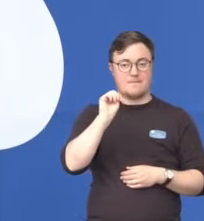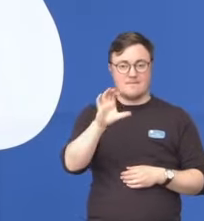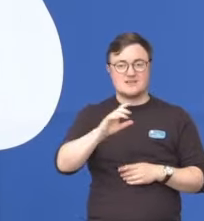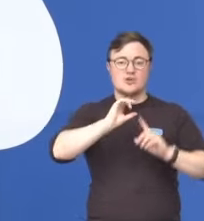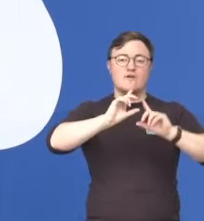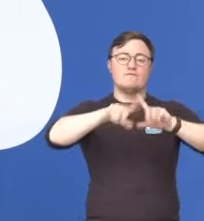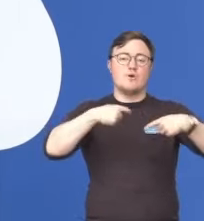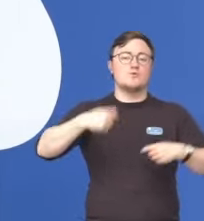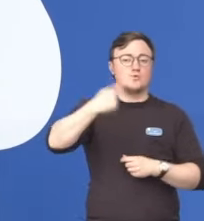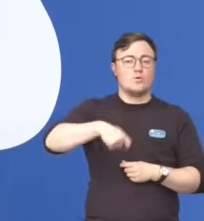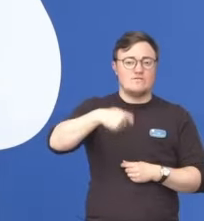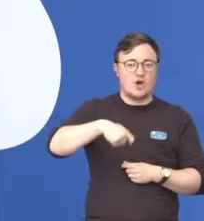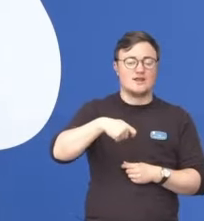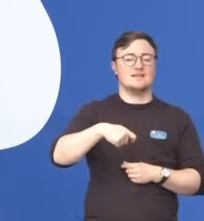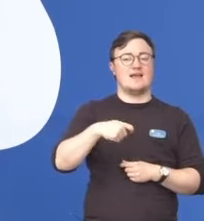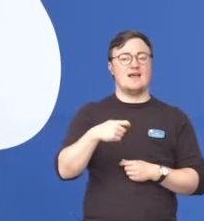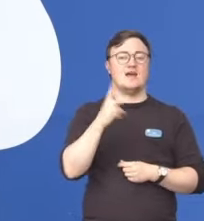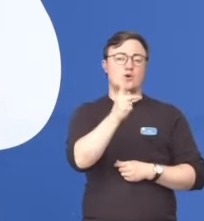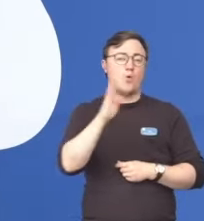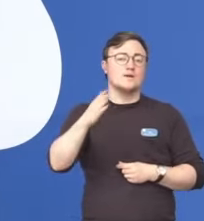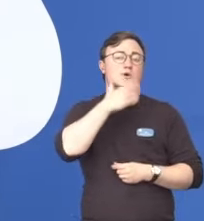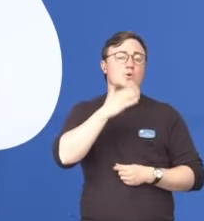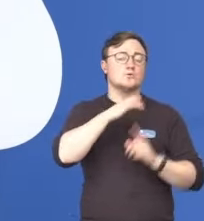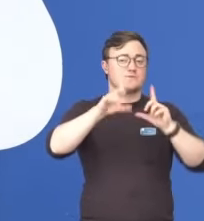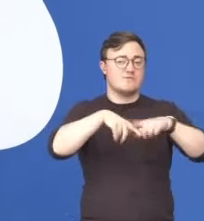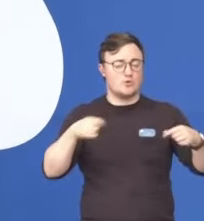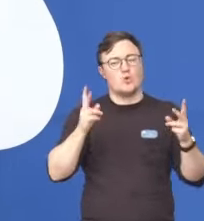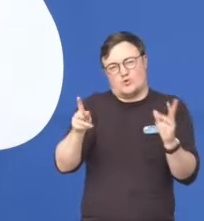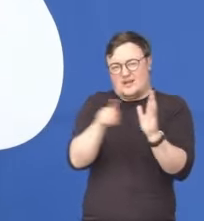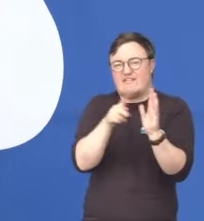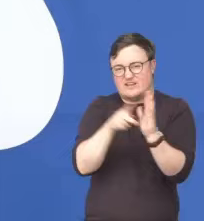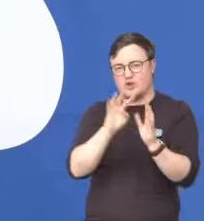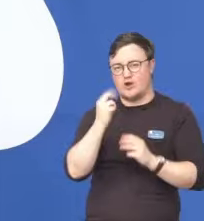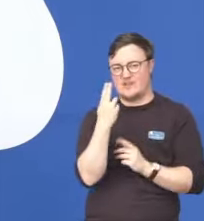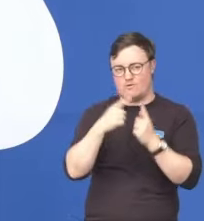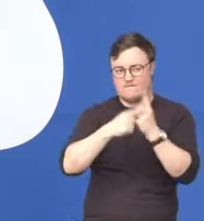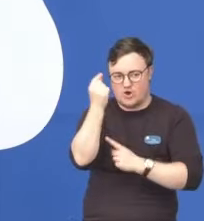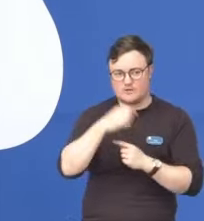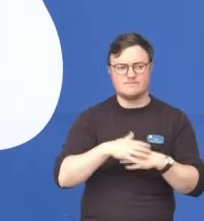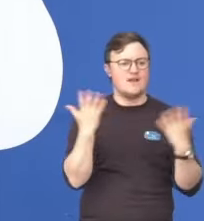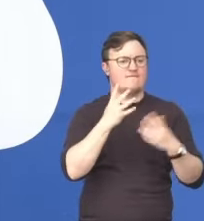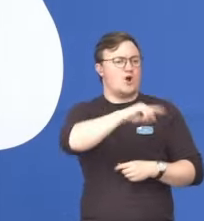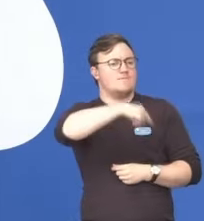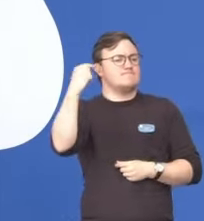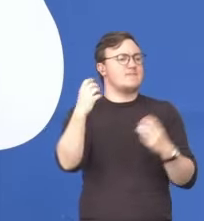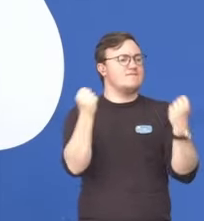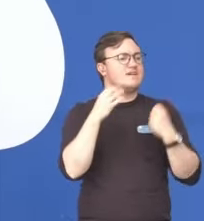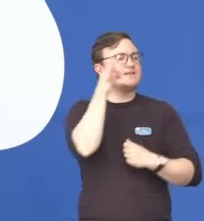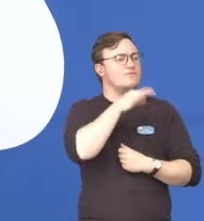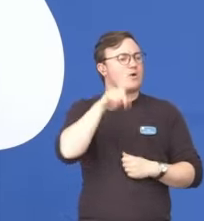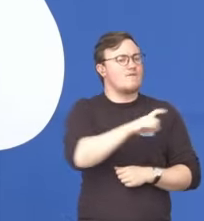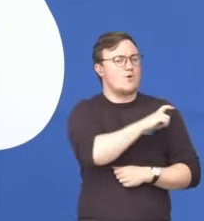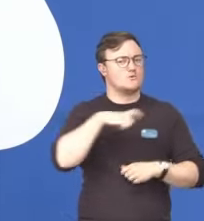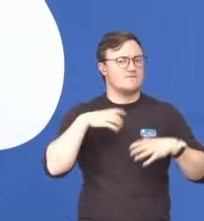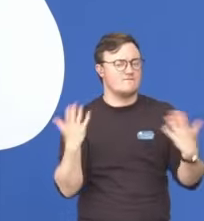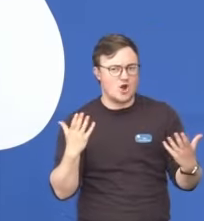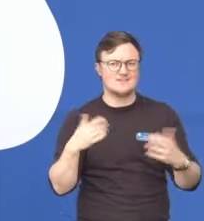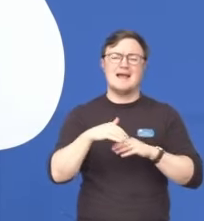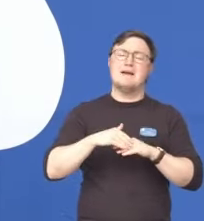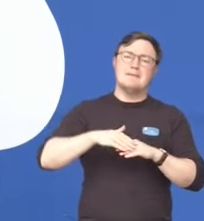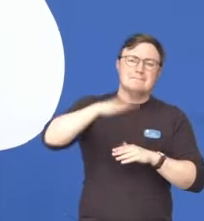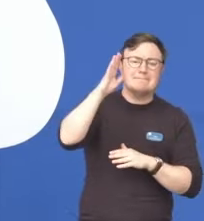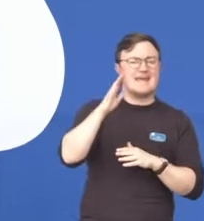Kristdemokratiska ungdomsförbundet och kandidat för Kristdemokraterna i det här jätteviktiga EU-valet. Och den absolut viktigaste frågan för mig och oss är att vi ska få mer pang för pengarna